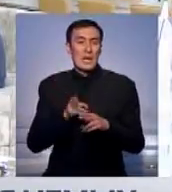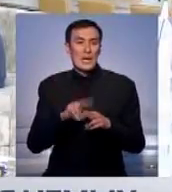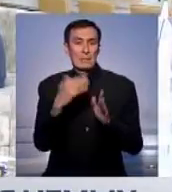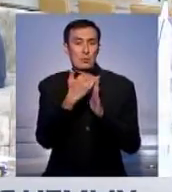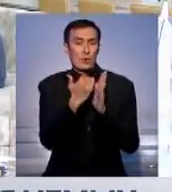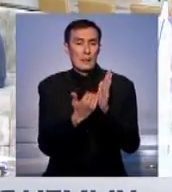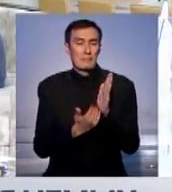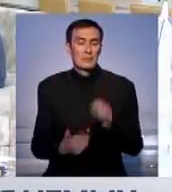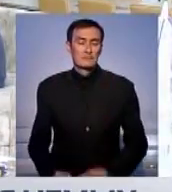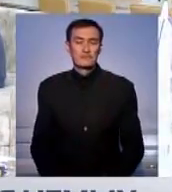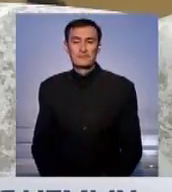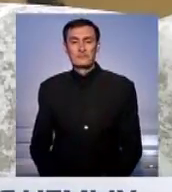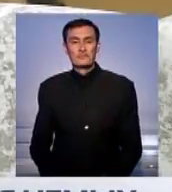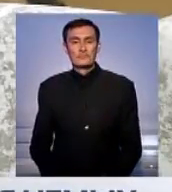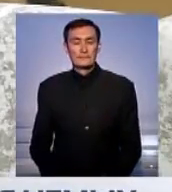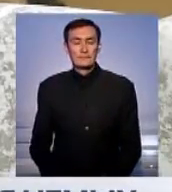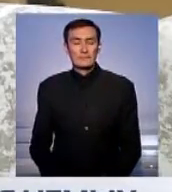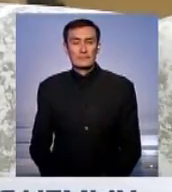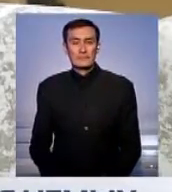программы.